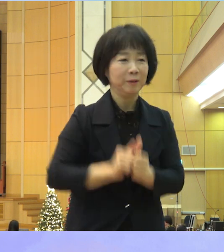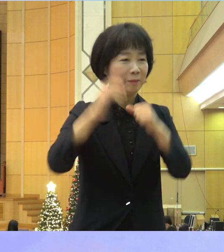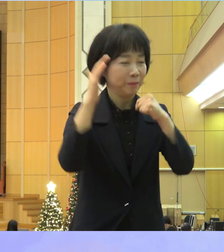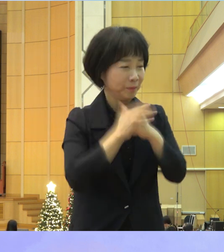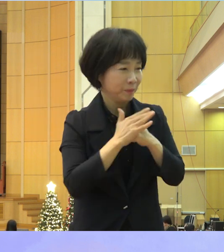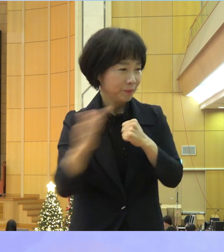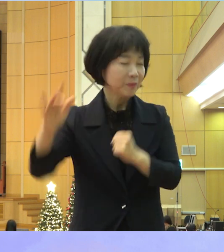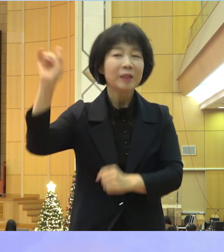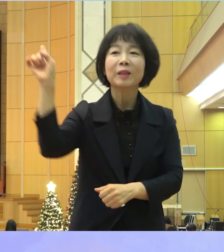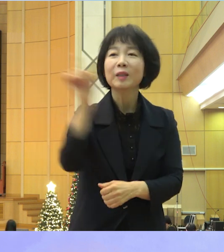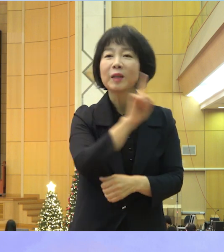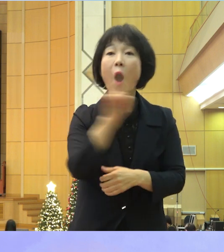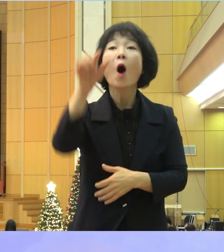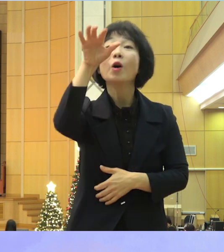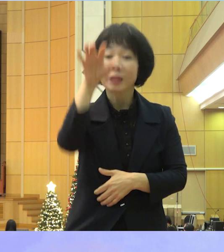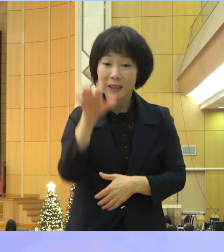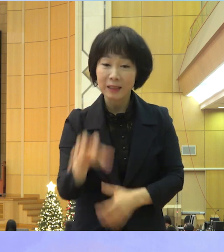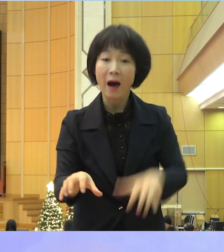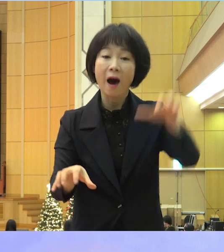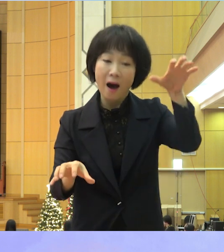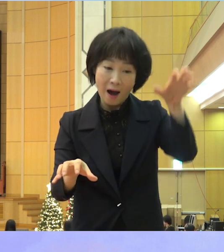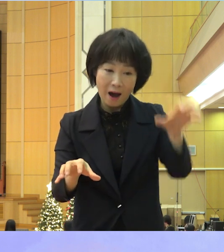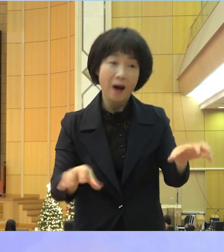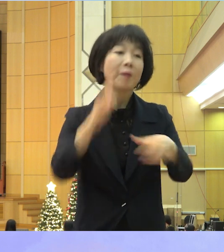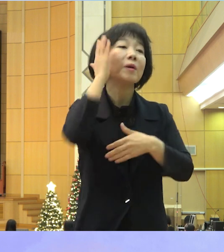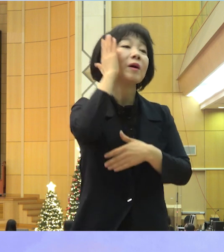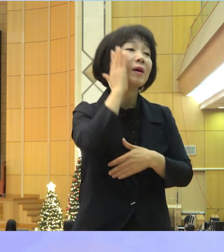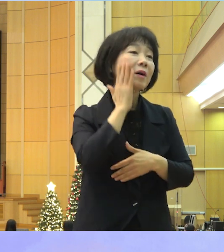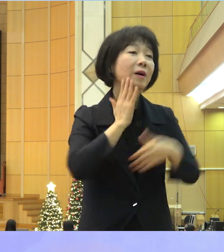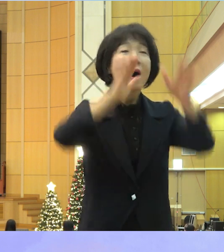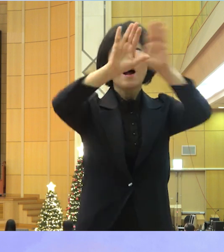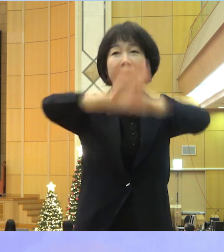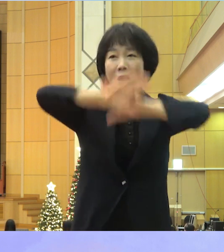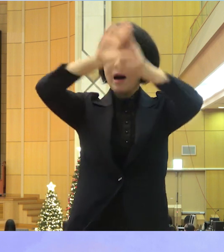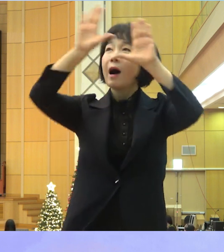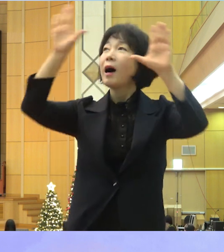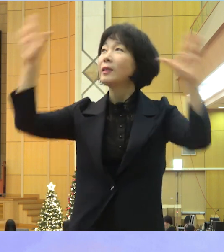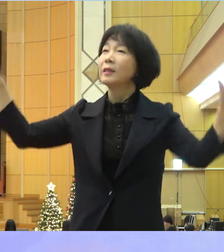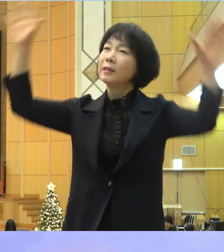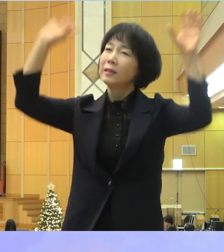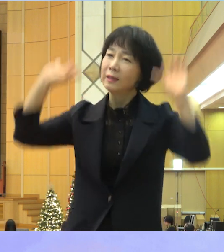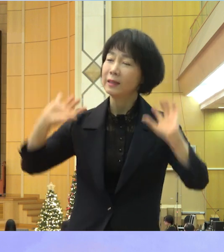동행하니 그 어디나